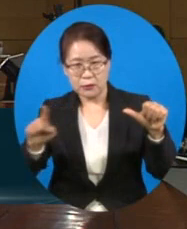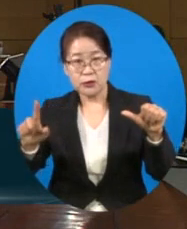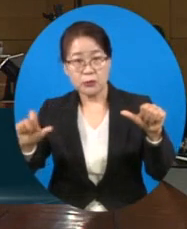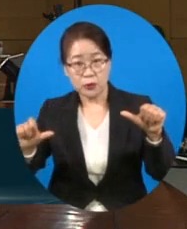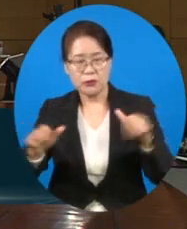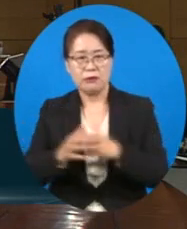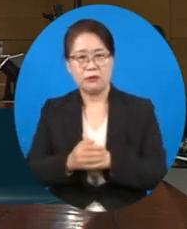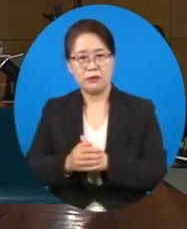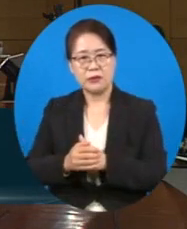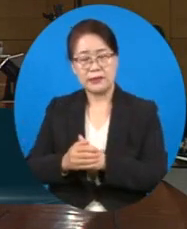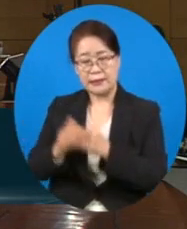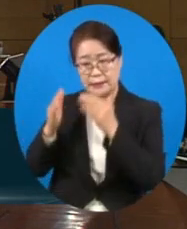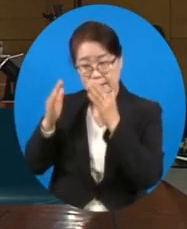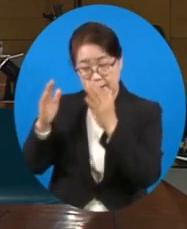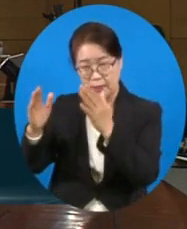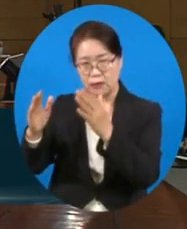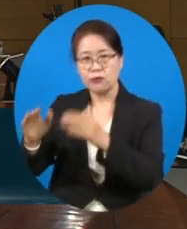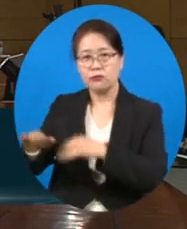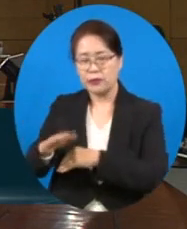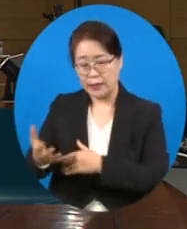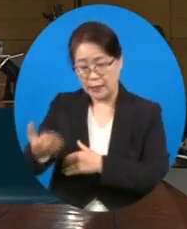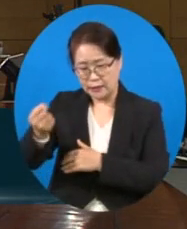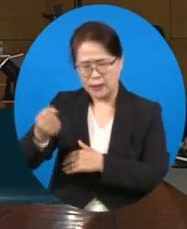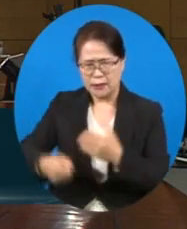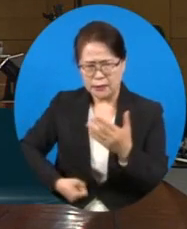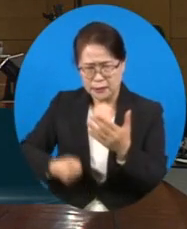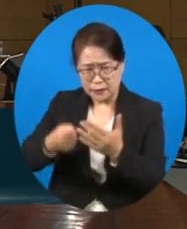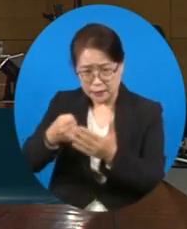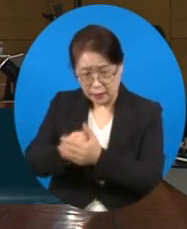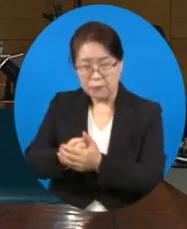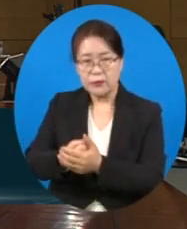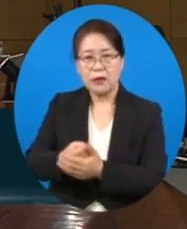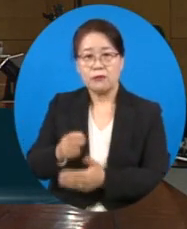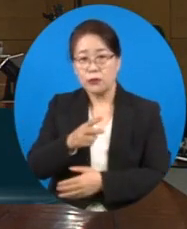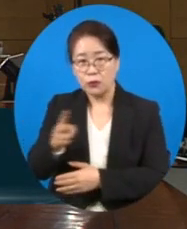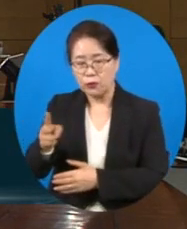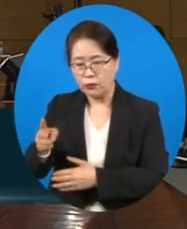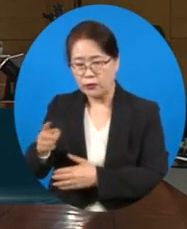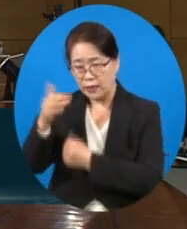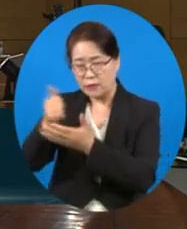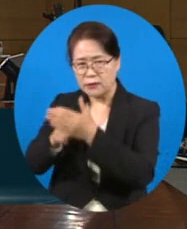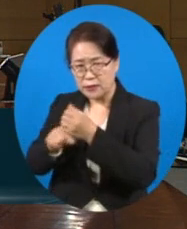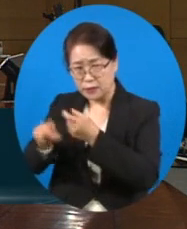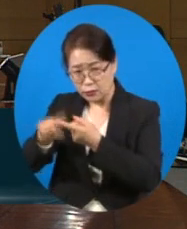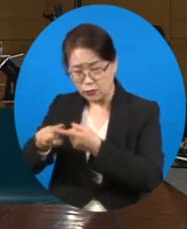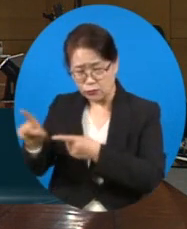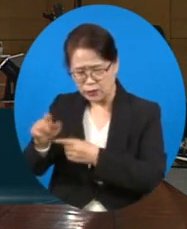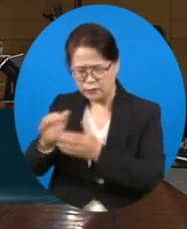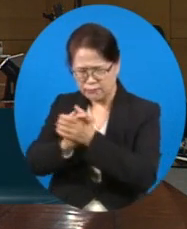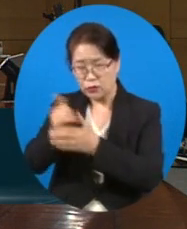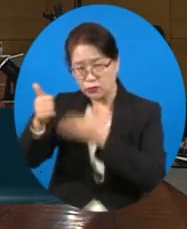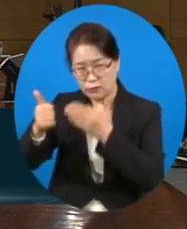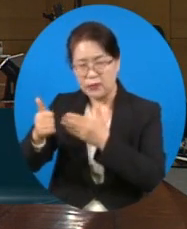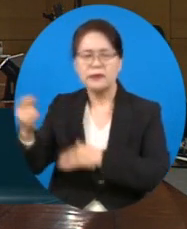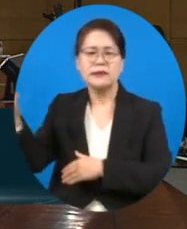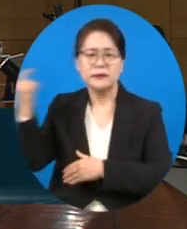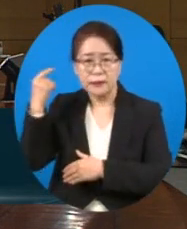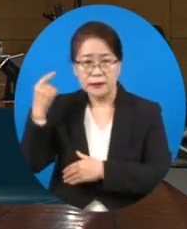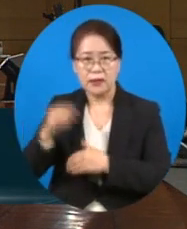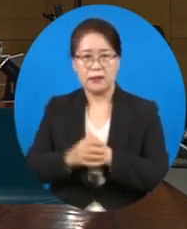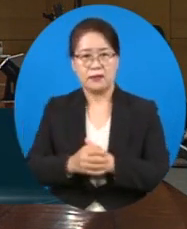그를 향하여 우리가 가진 바 담대함이 이것이니 그의 뜻대로 무엇을 구하면 들으심이라